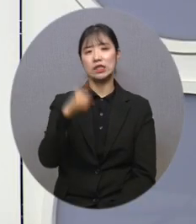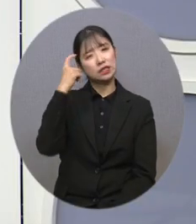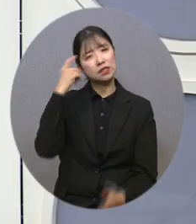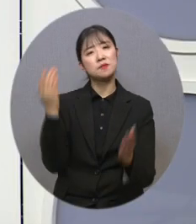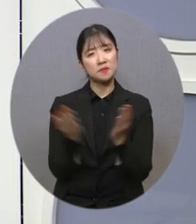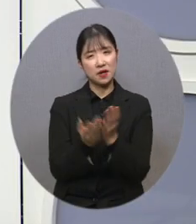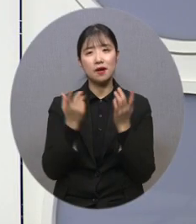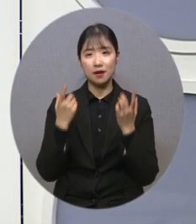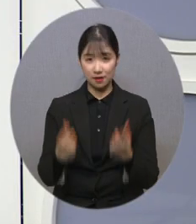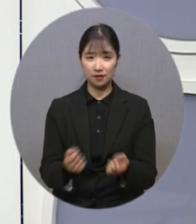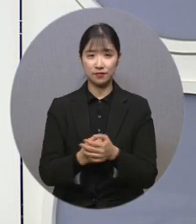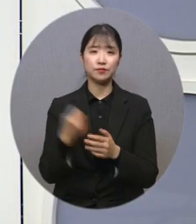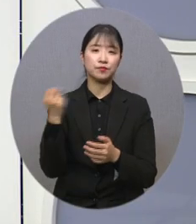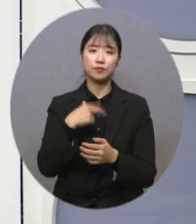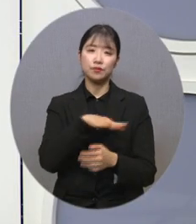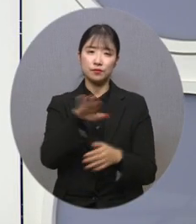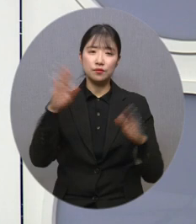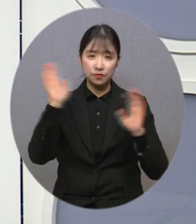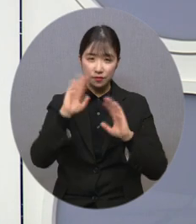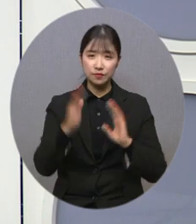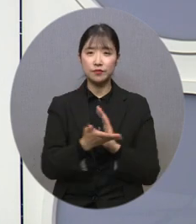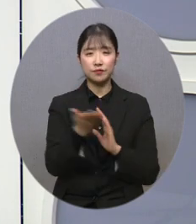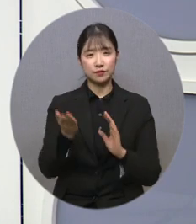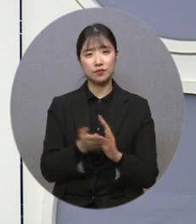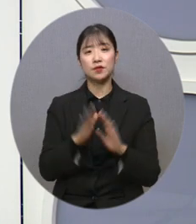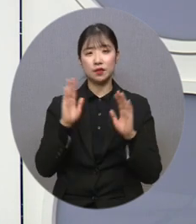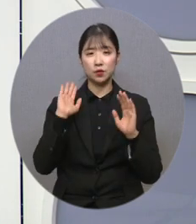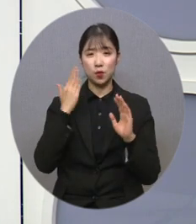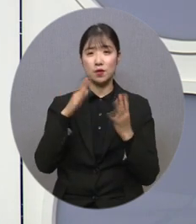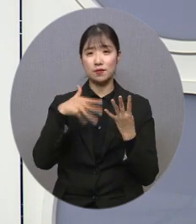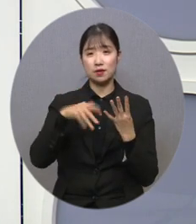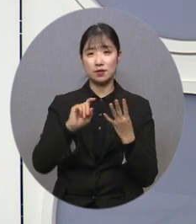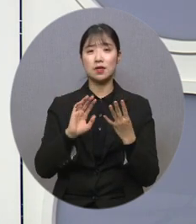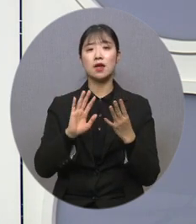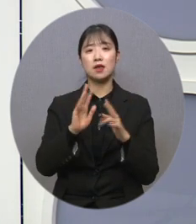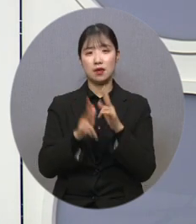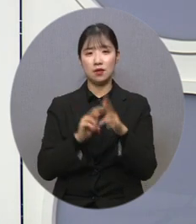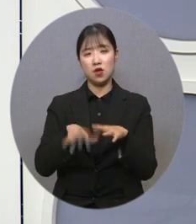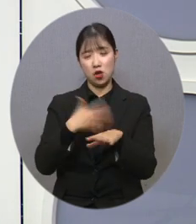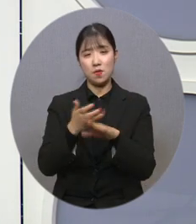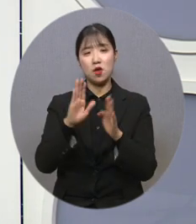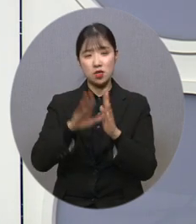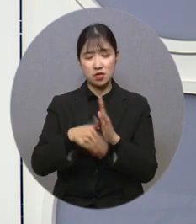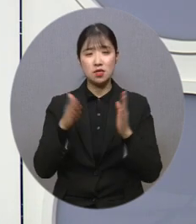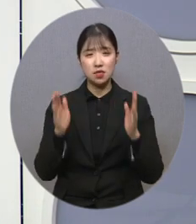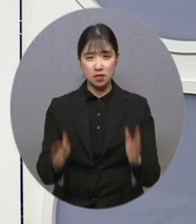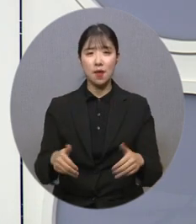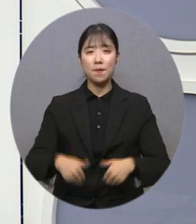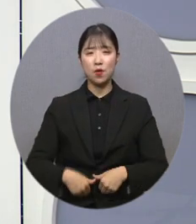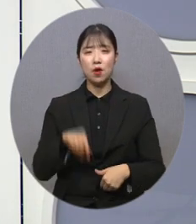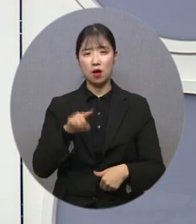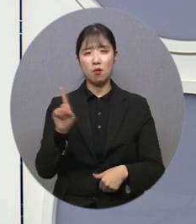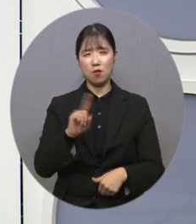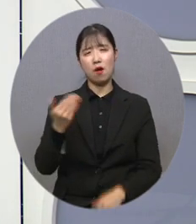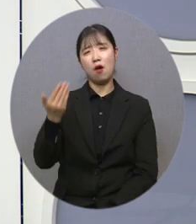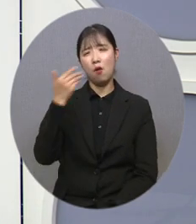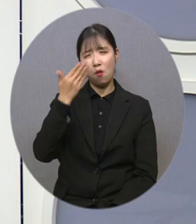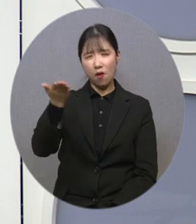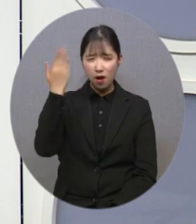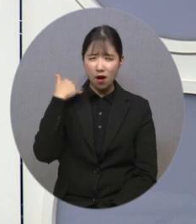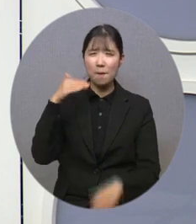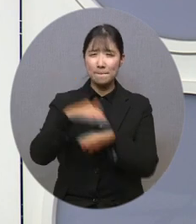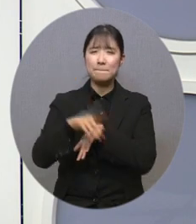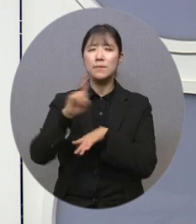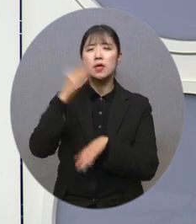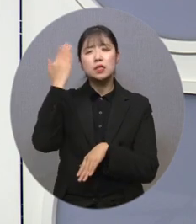또 우리 학생들에게 요즘 4차 산업혁명 시대의 교육에 필요한 덕목은 과거에는 지식의